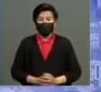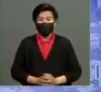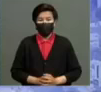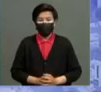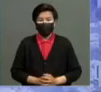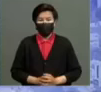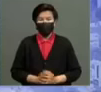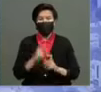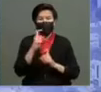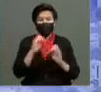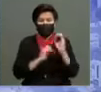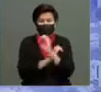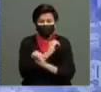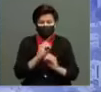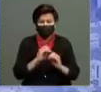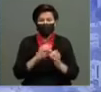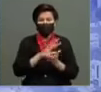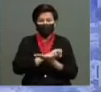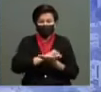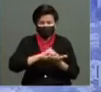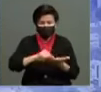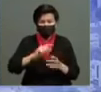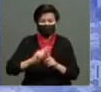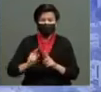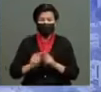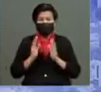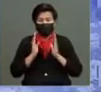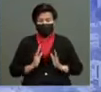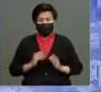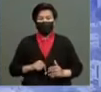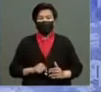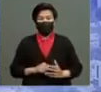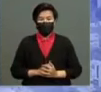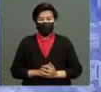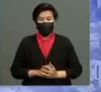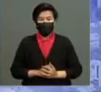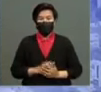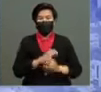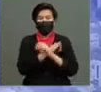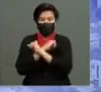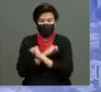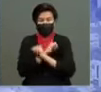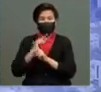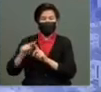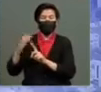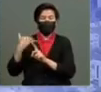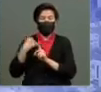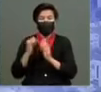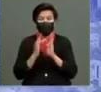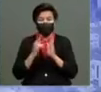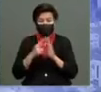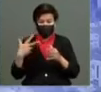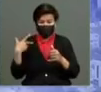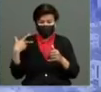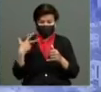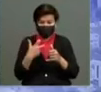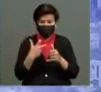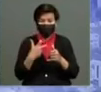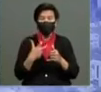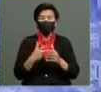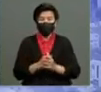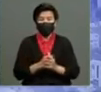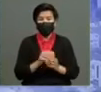นอกจากอร่อยแล้วยังต้องสะอาดแล้วก็คนทำก็ต้องมีเรื่องของการที่ได้รับวัคซีนแล้วก็ปลอดภัยจากการ